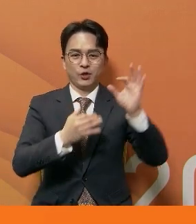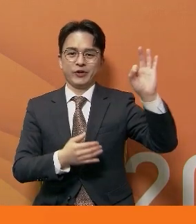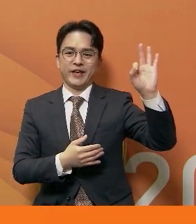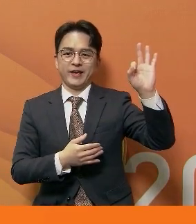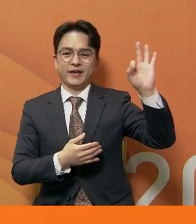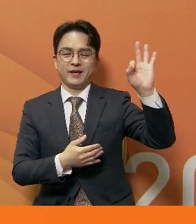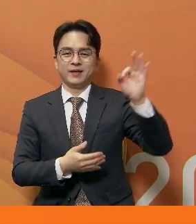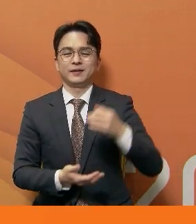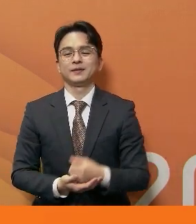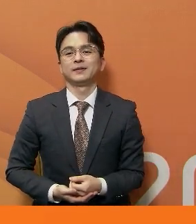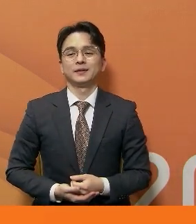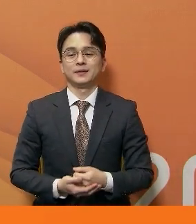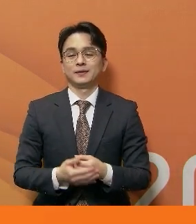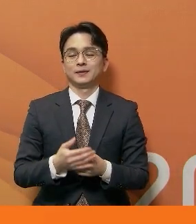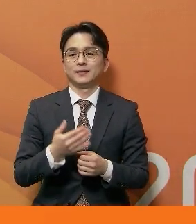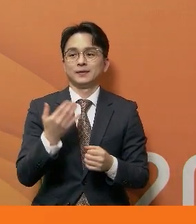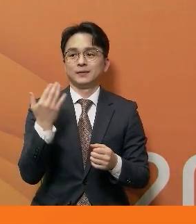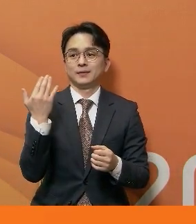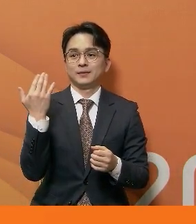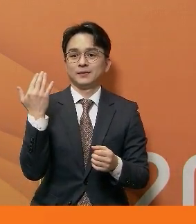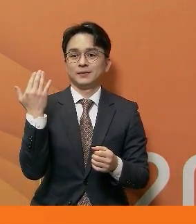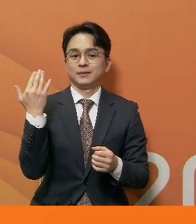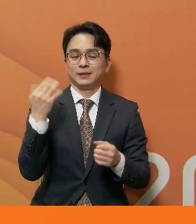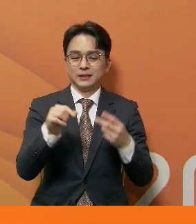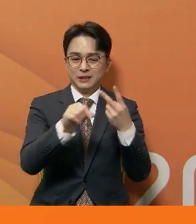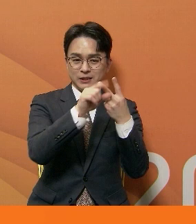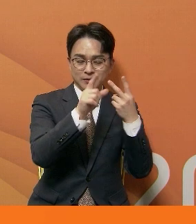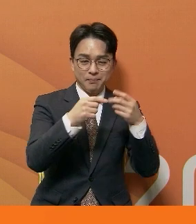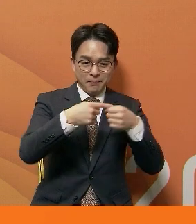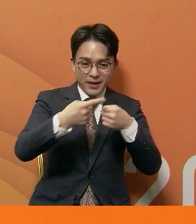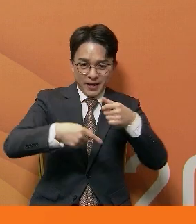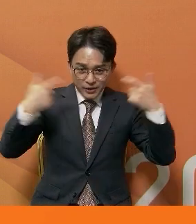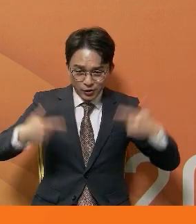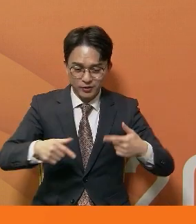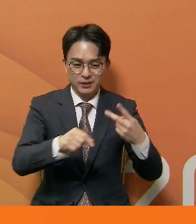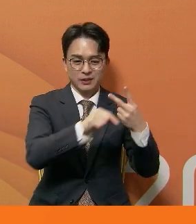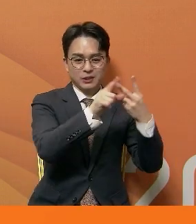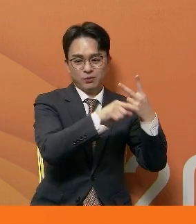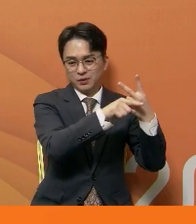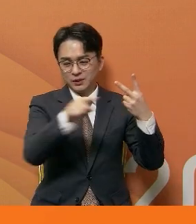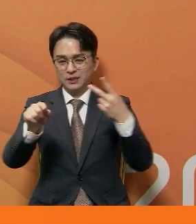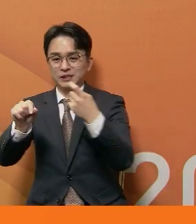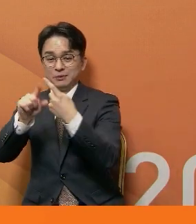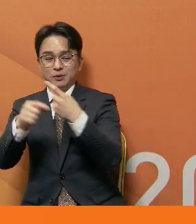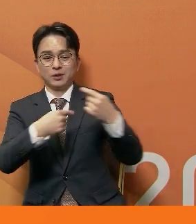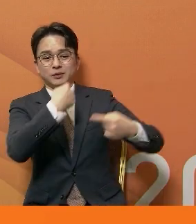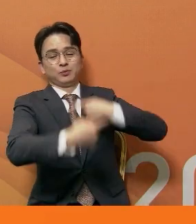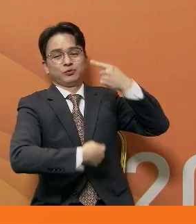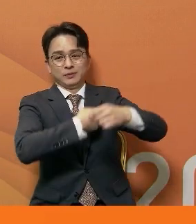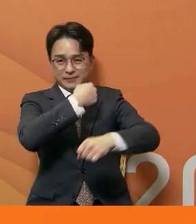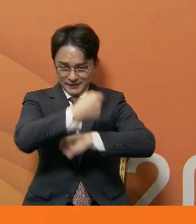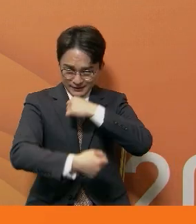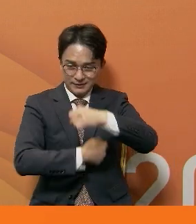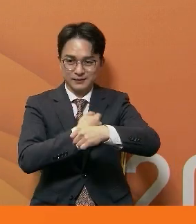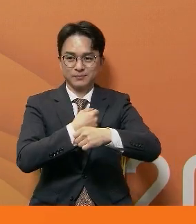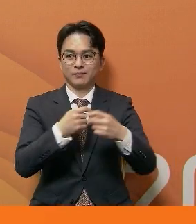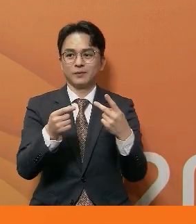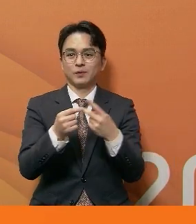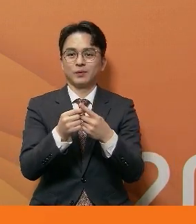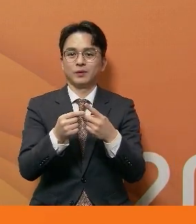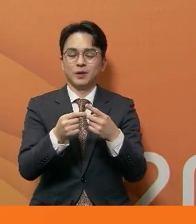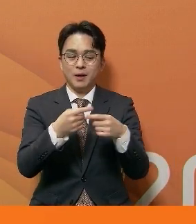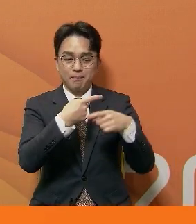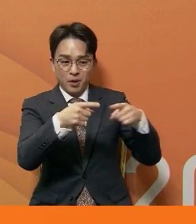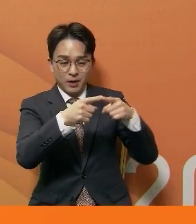있습니다 2월부터 11월까지 수시로 접수를 받고 있고요 평가 기간은 프로젝트당 한